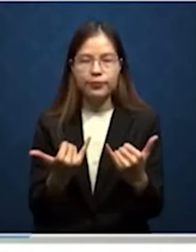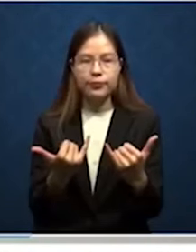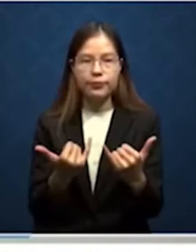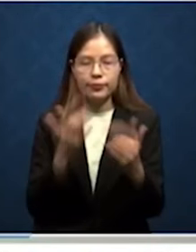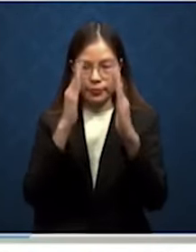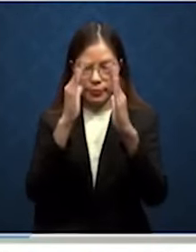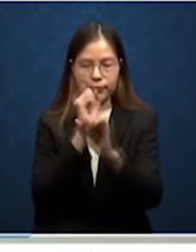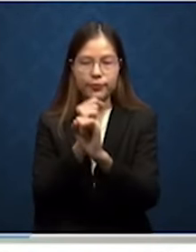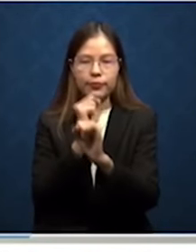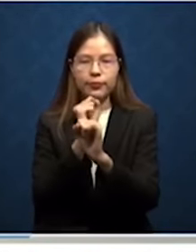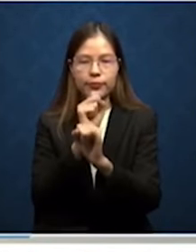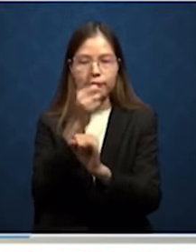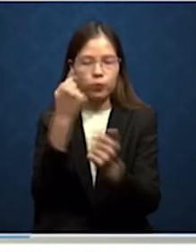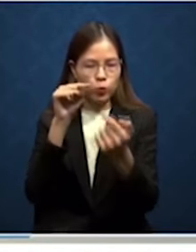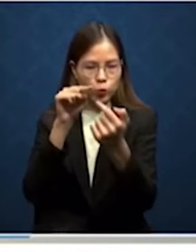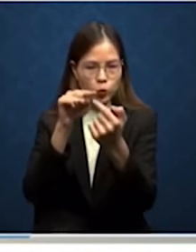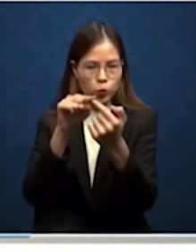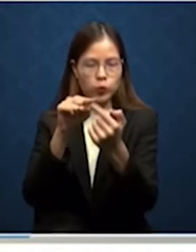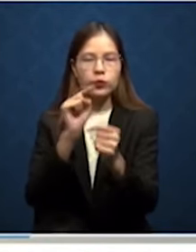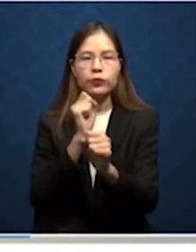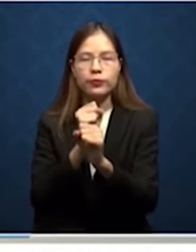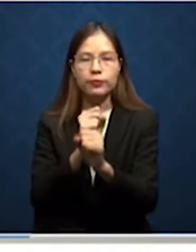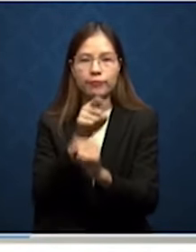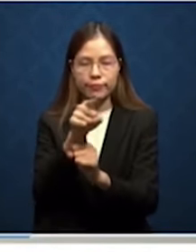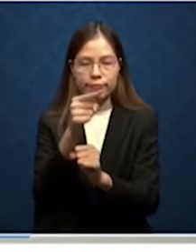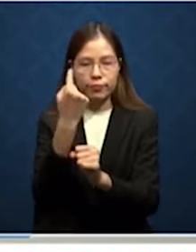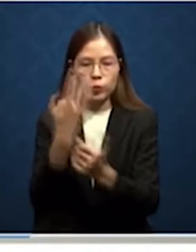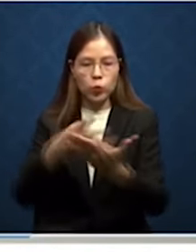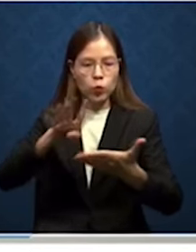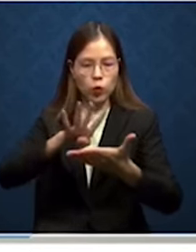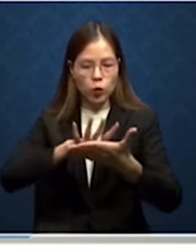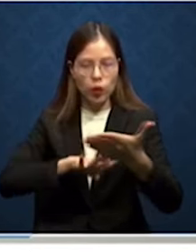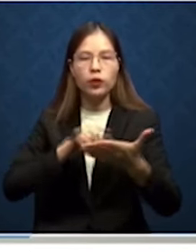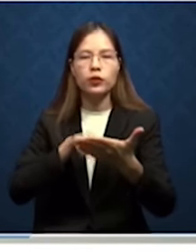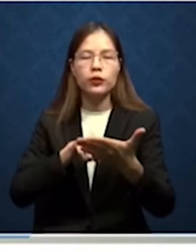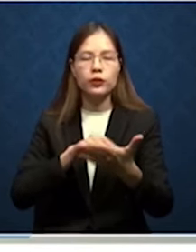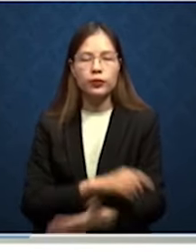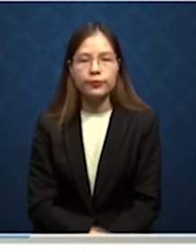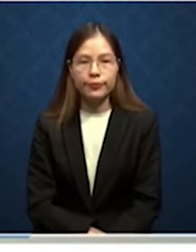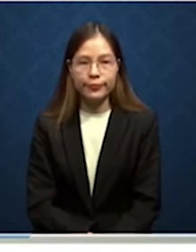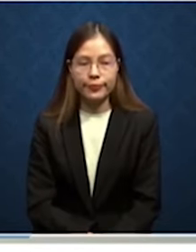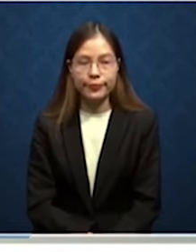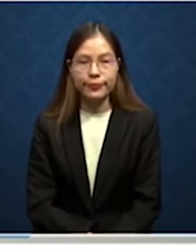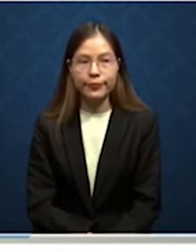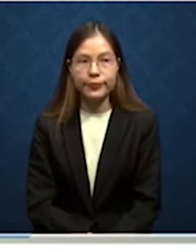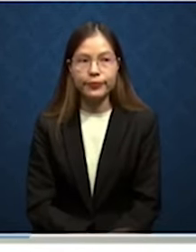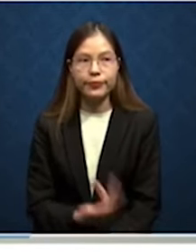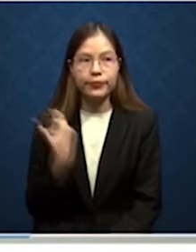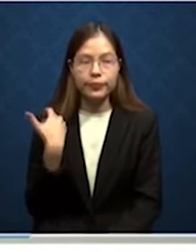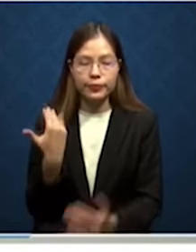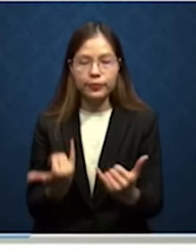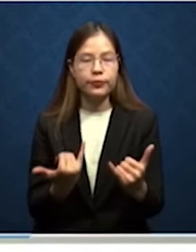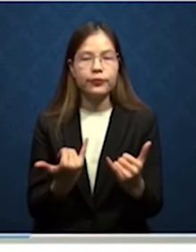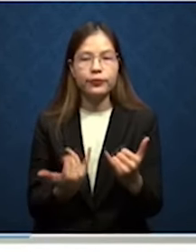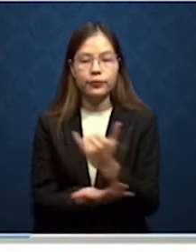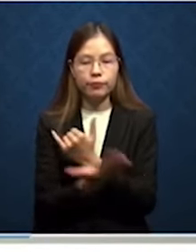จะทำงานเพื่อให้บรรลุเป้าหมายตามที่ผมหวังไว้ครับและเชื่อว่าทุกท่านที่อยู่ในวุฒิสภ